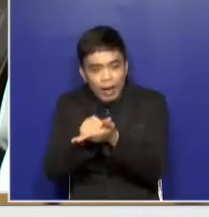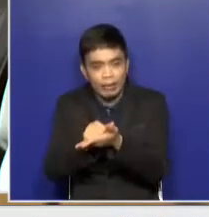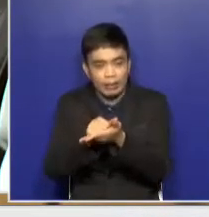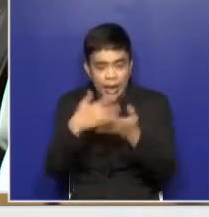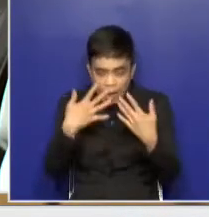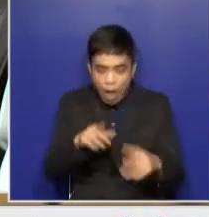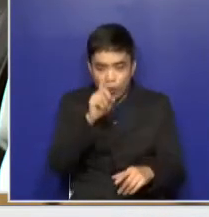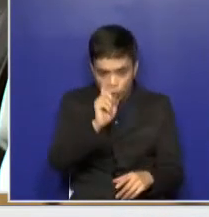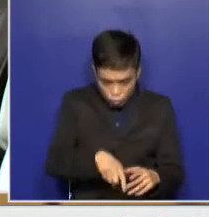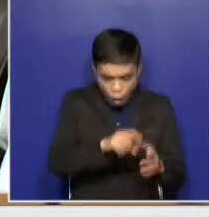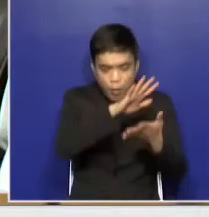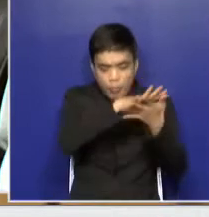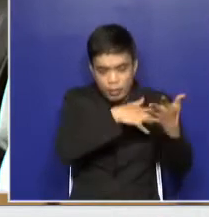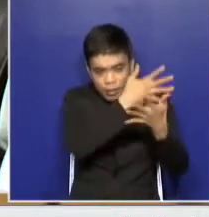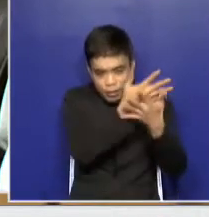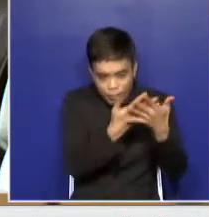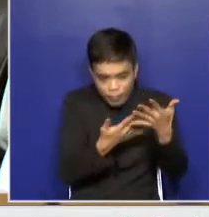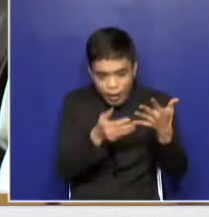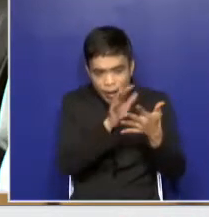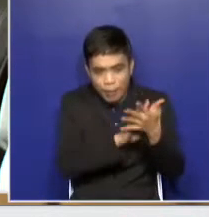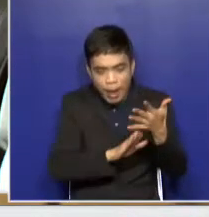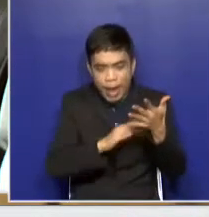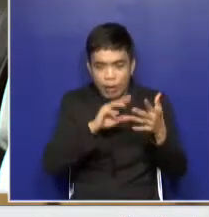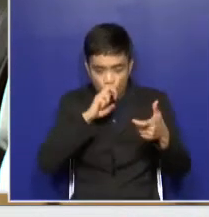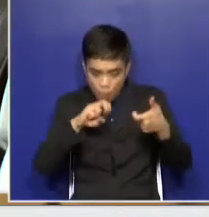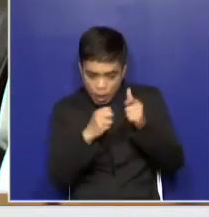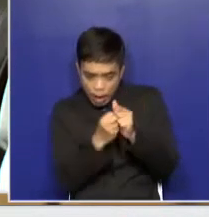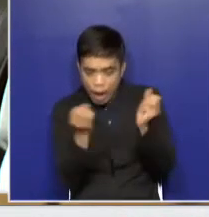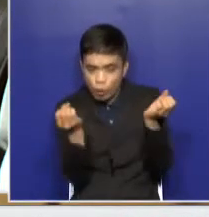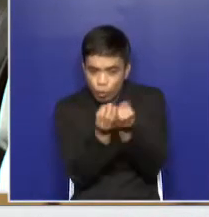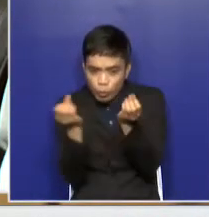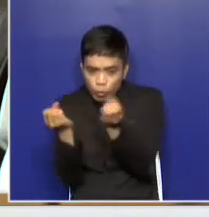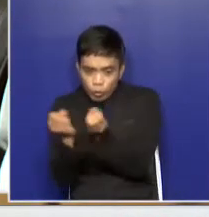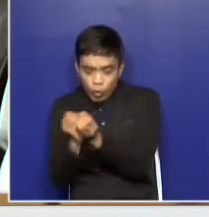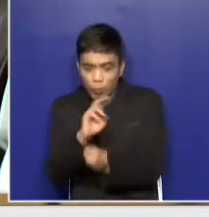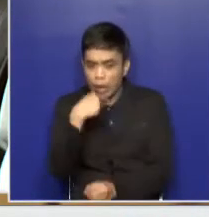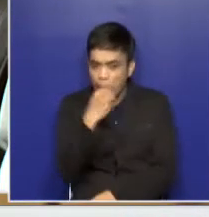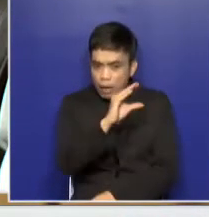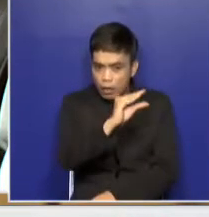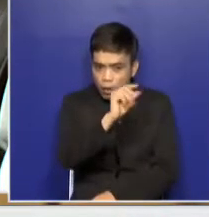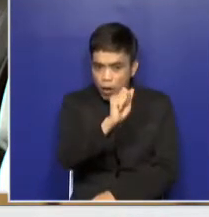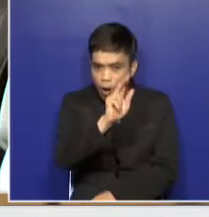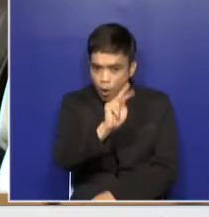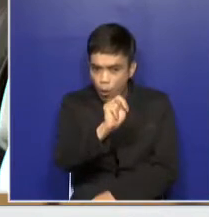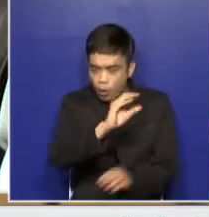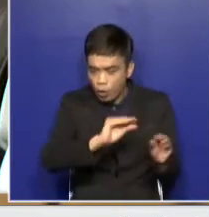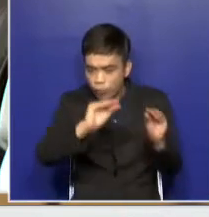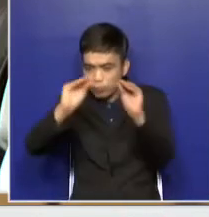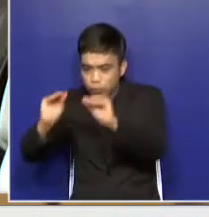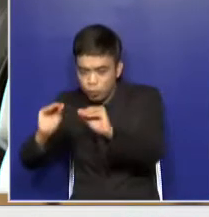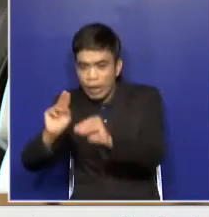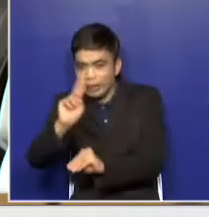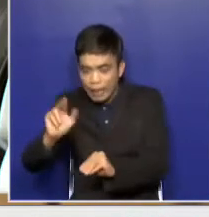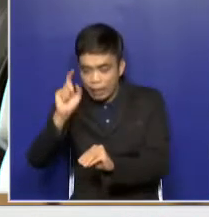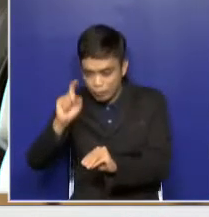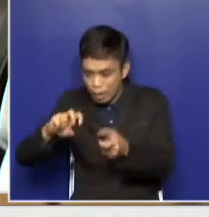การที่อาจได้รับผลกระทบจากการโอนใบอนุญาตให้ใช้คลื่นความถี่ของผู้โอนใบอนุญาตให้ใช้คลื่นความถี่ยัง